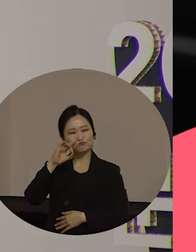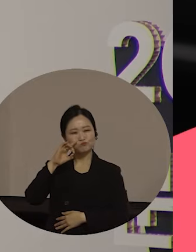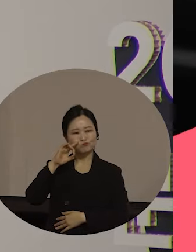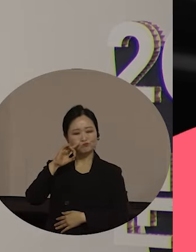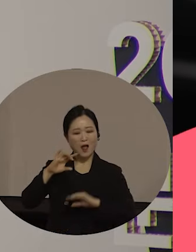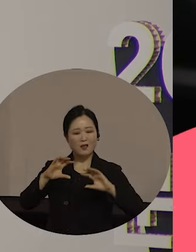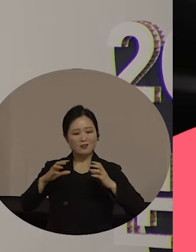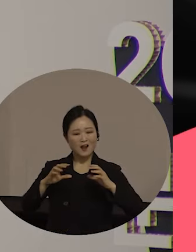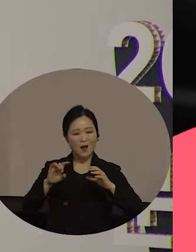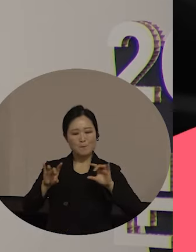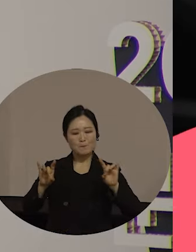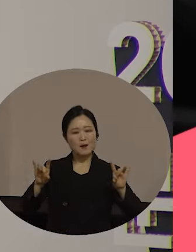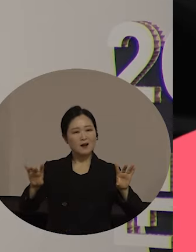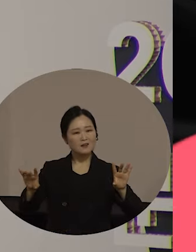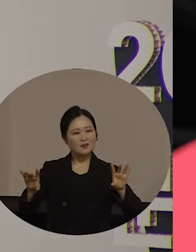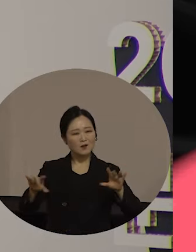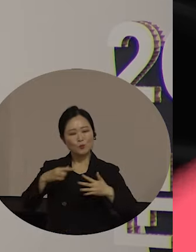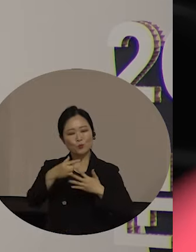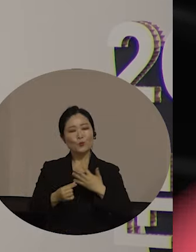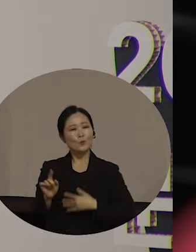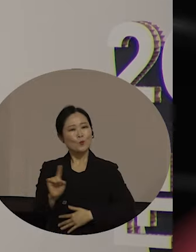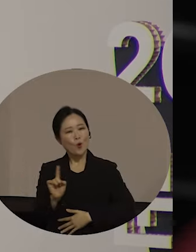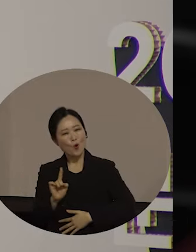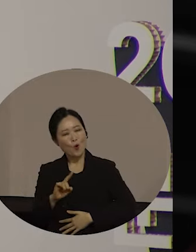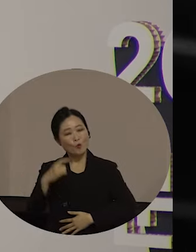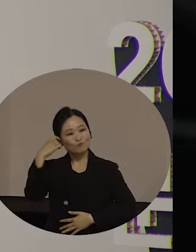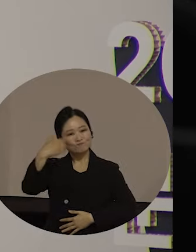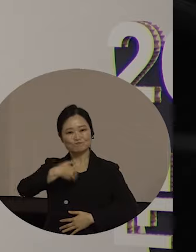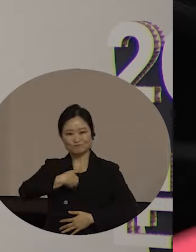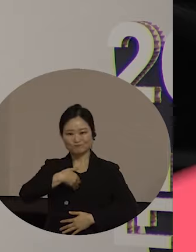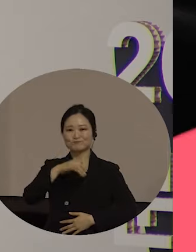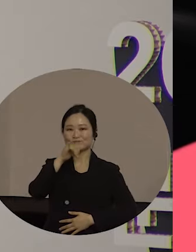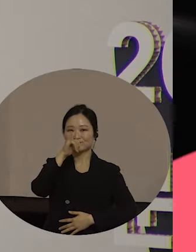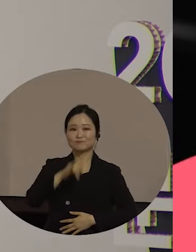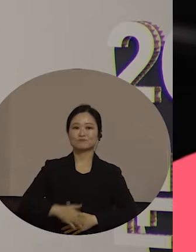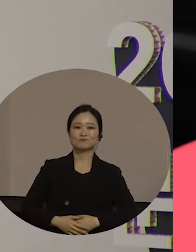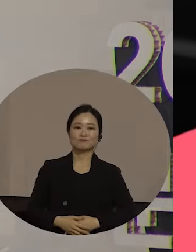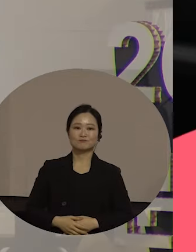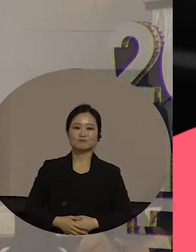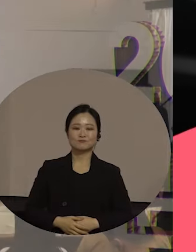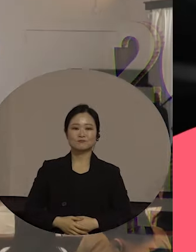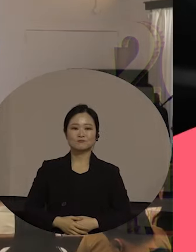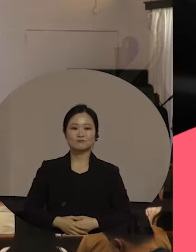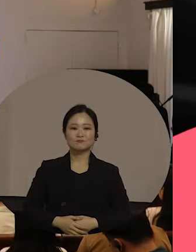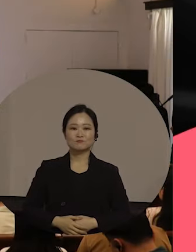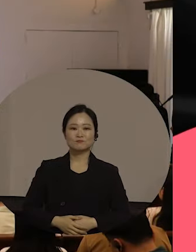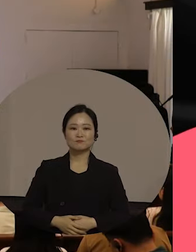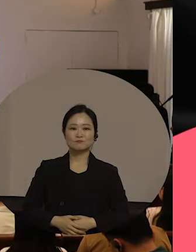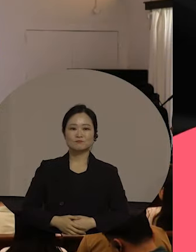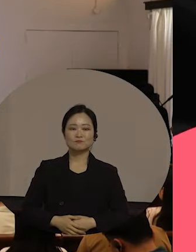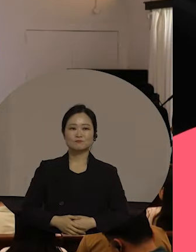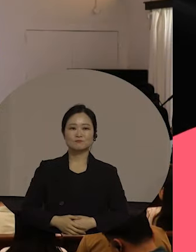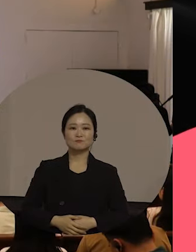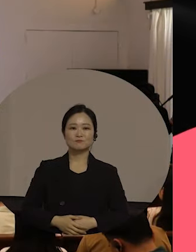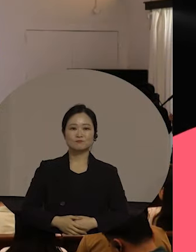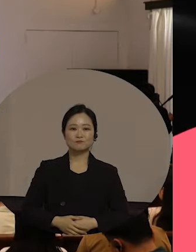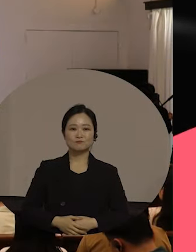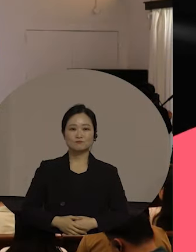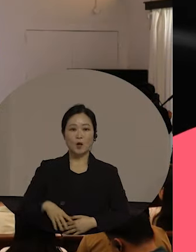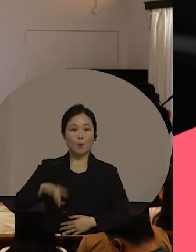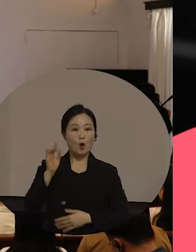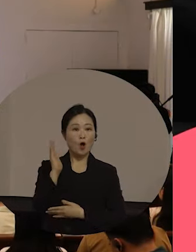몽골리아 구체적으로 한번 좀 얘기를 했으면 좋겠다 하는 부분을 좀 부탁드리겠습니다. 뭐 어느 분께서 먼저,